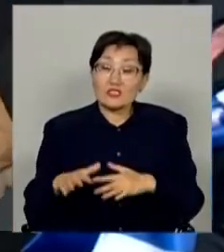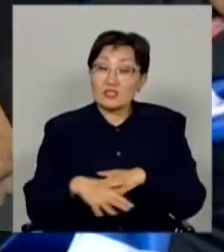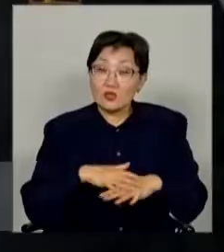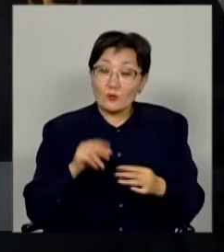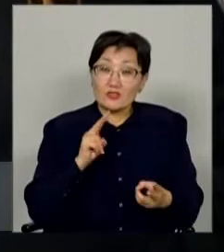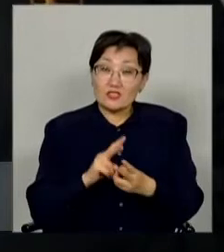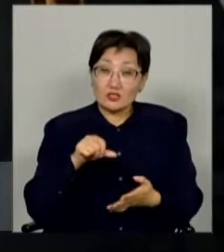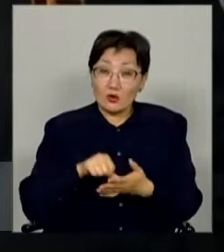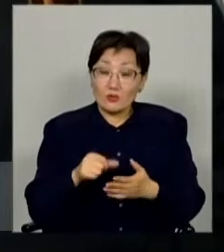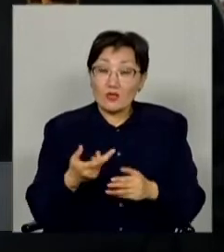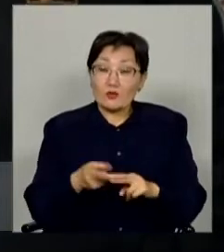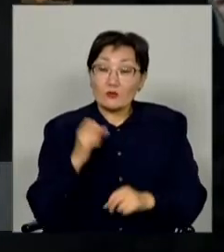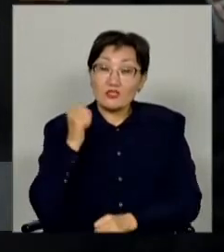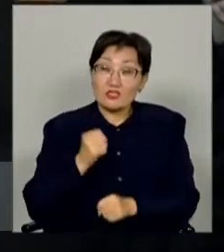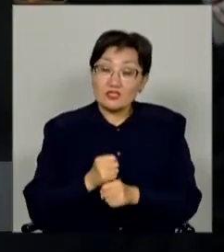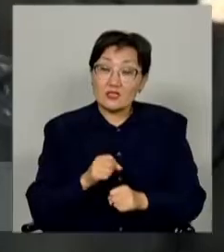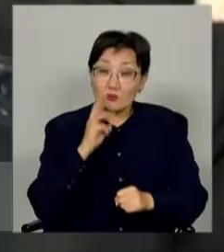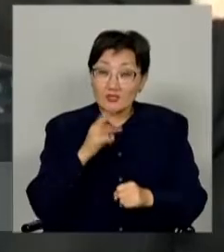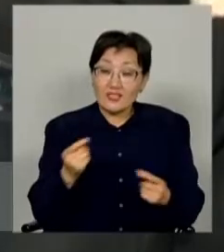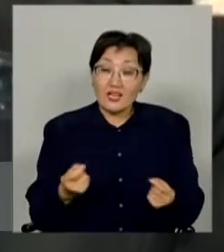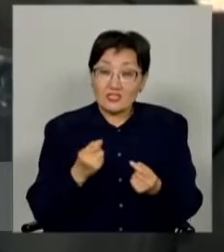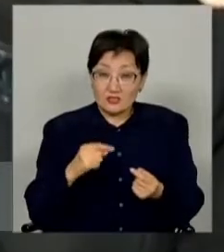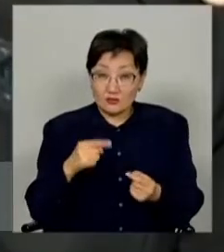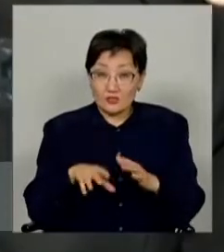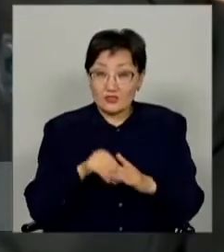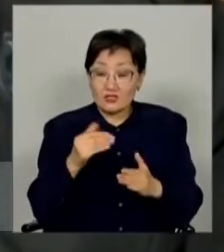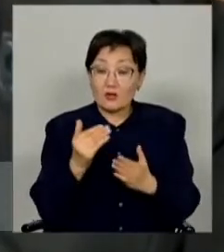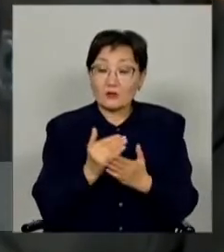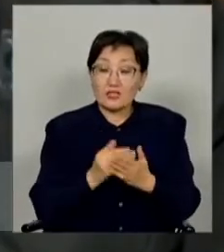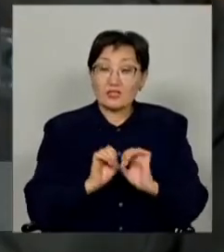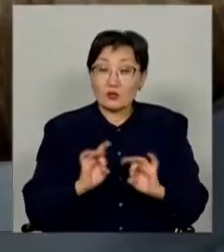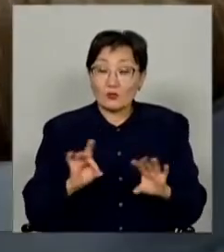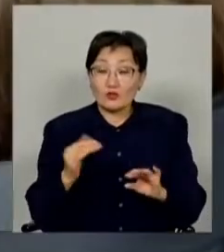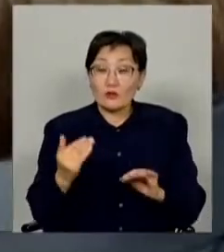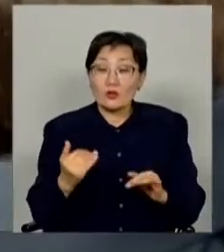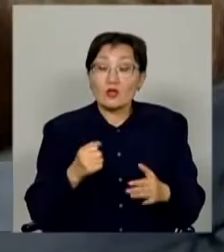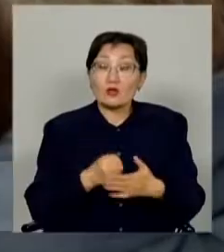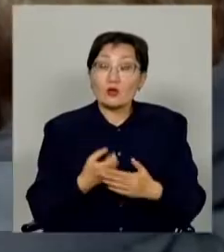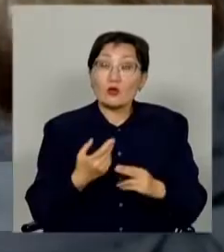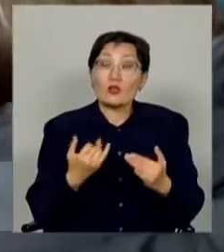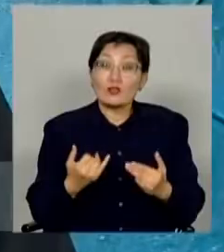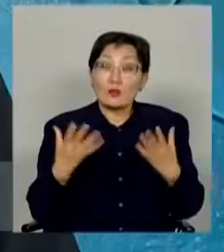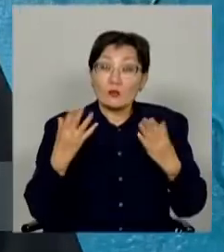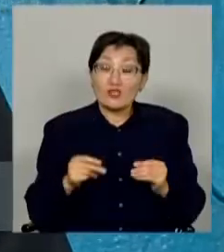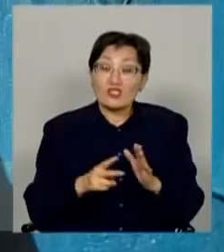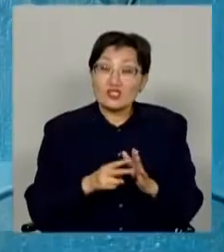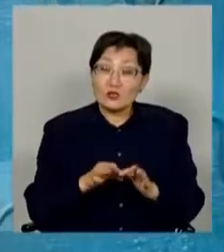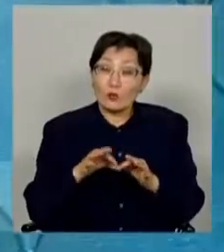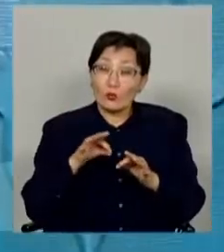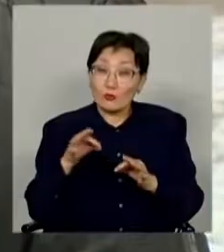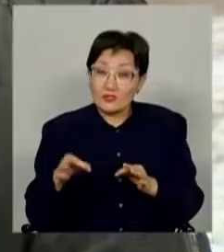кездескен кандидат мұндағы жұмысшылардың еңбекақысы аз дейді. Сайлауалды бағдарламасын таныстырған ол бүгінге дейін елдің жеті аймағын аралап